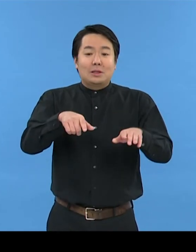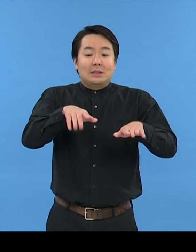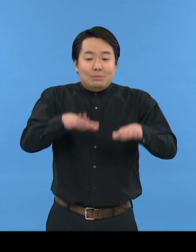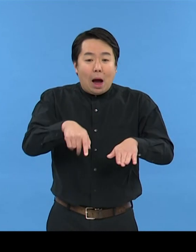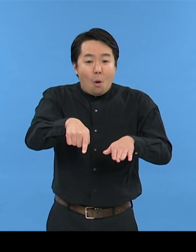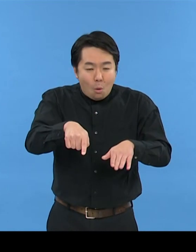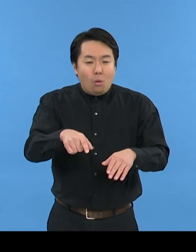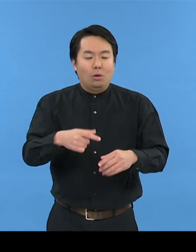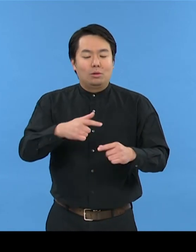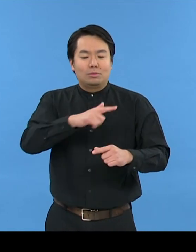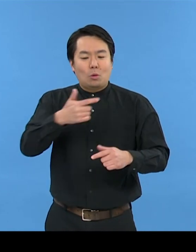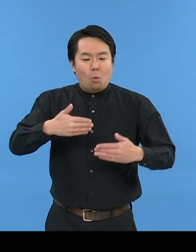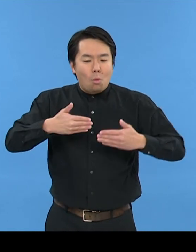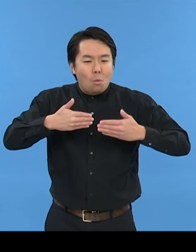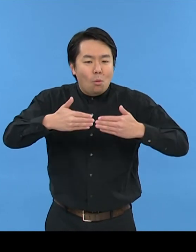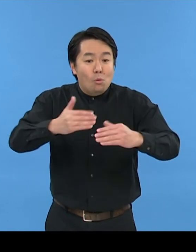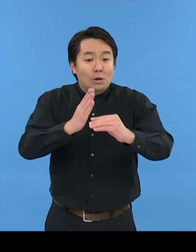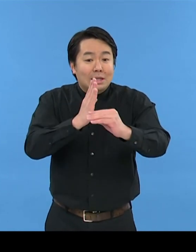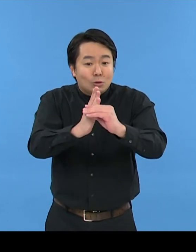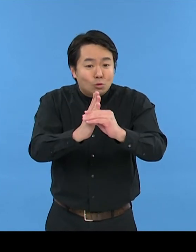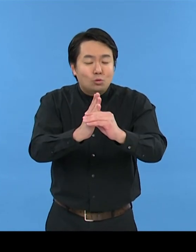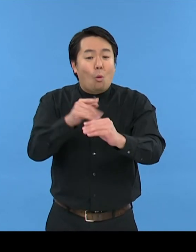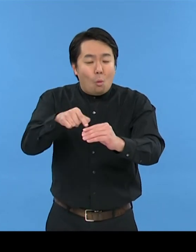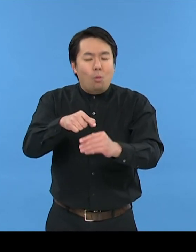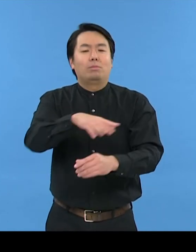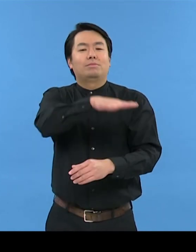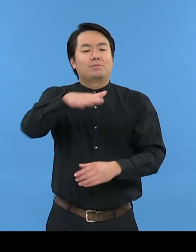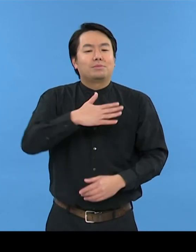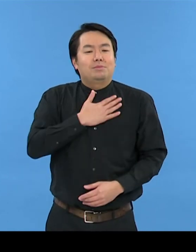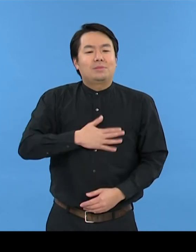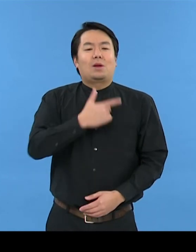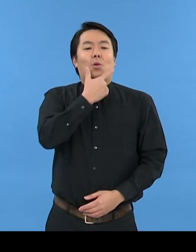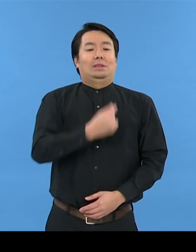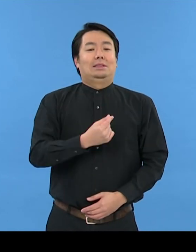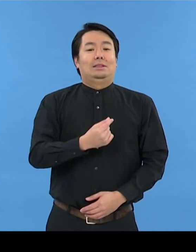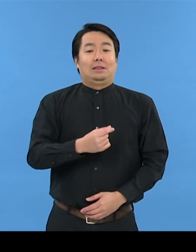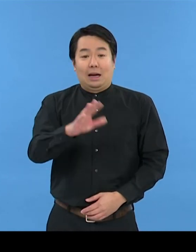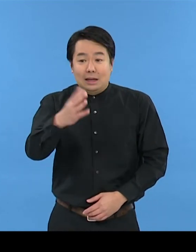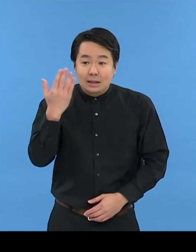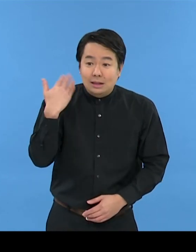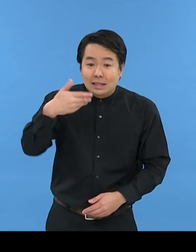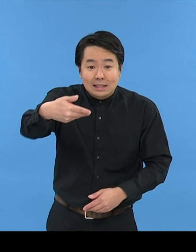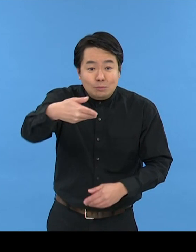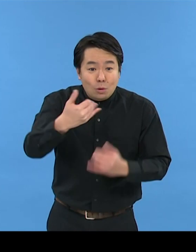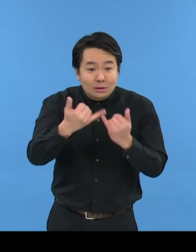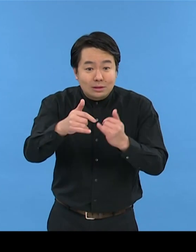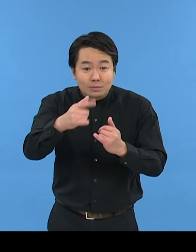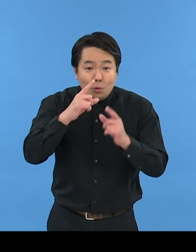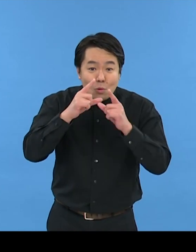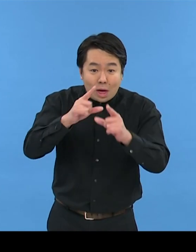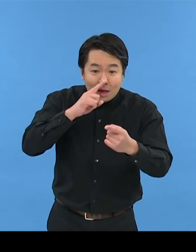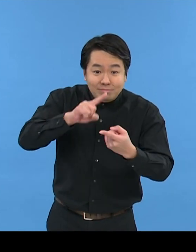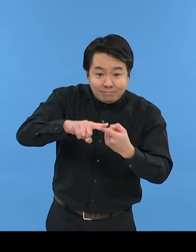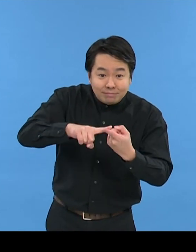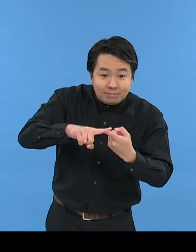一つできるというふうにご理解いただければと思いますが質問された方よろしいでしょうか